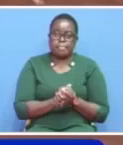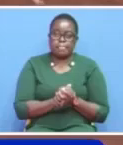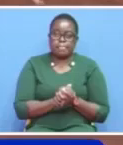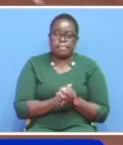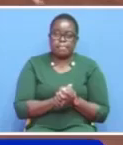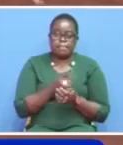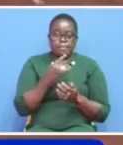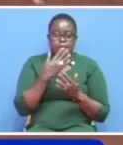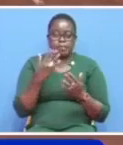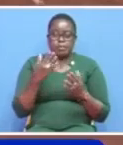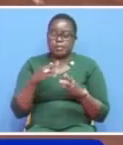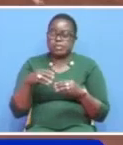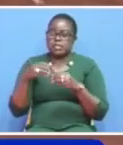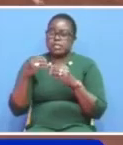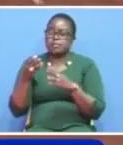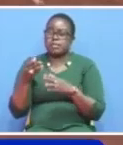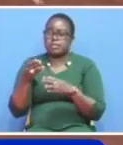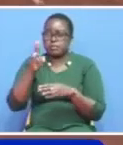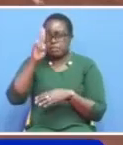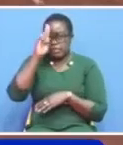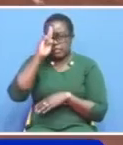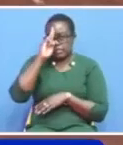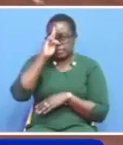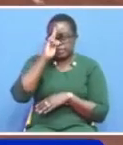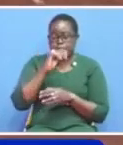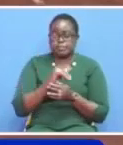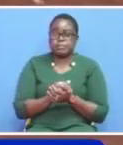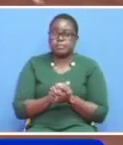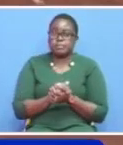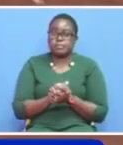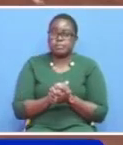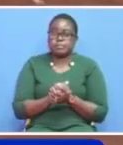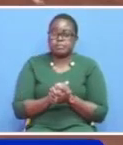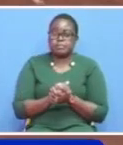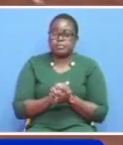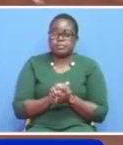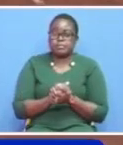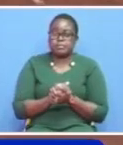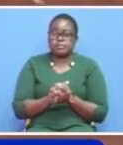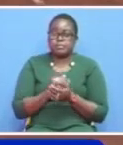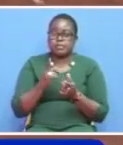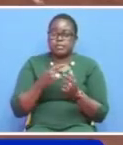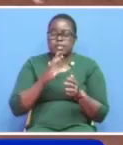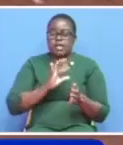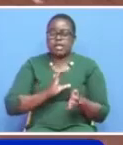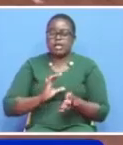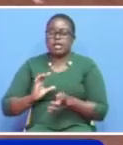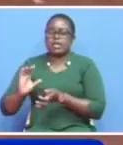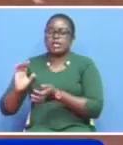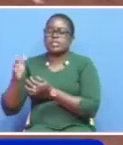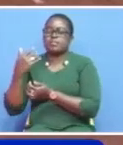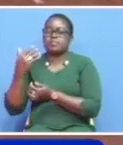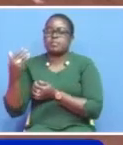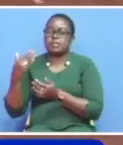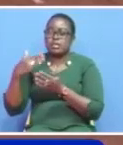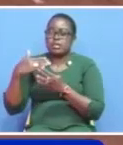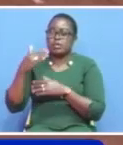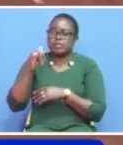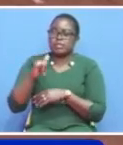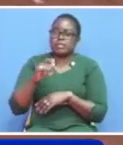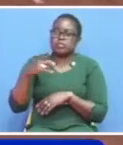Makaratasi yetu alipia ofisa wa polisi na ofisa akaenda na makaratasi. Kutoka hapo